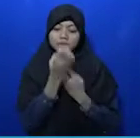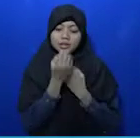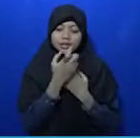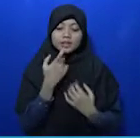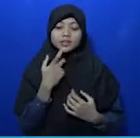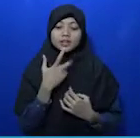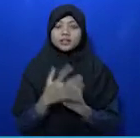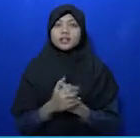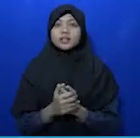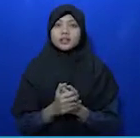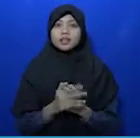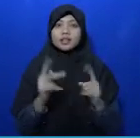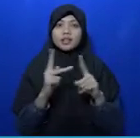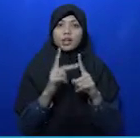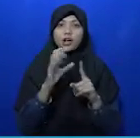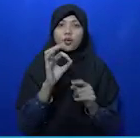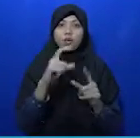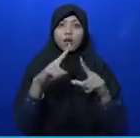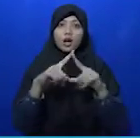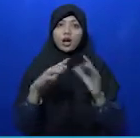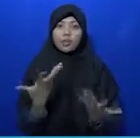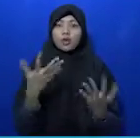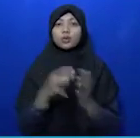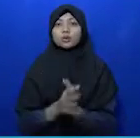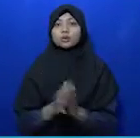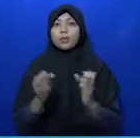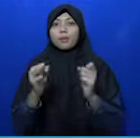dengan HOA, bisa ditampilkan.